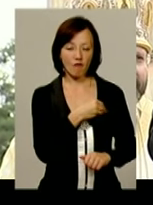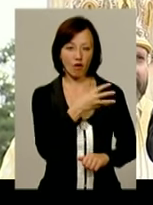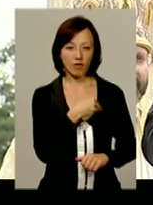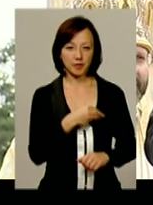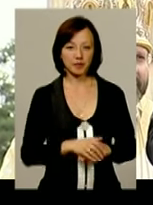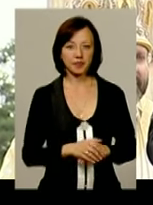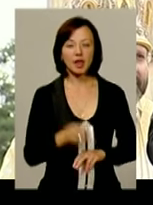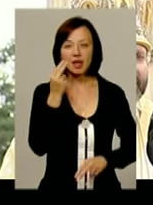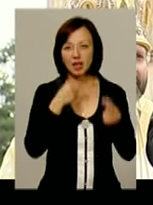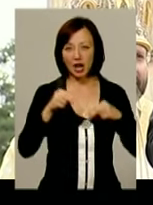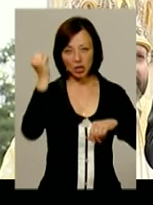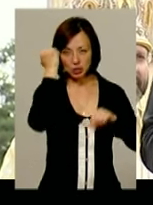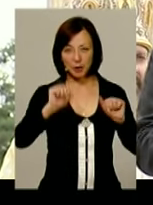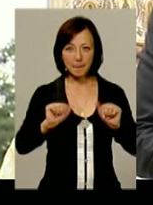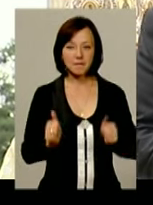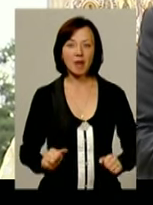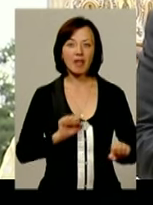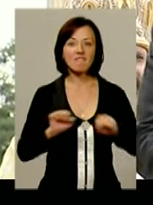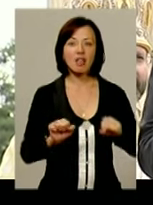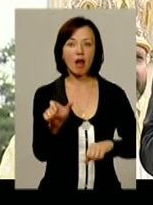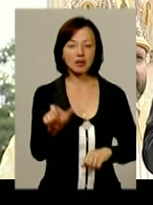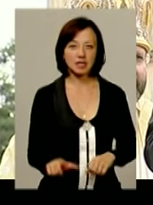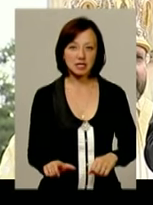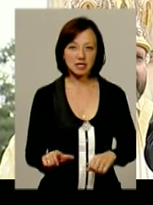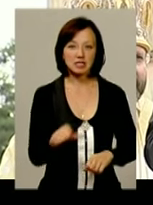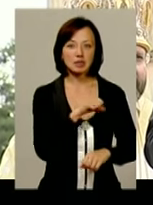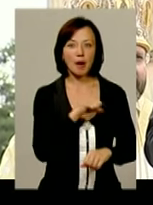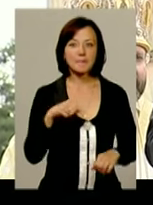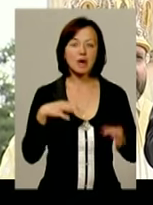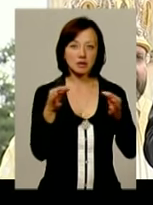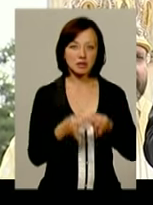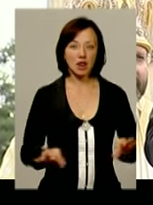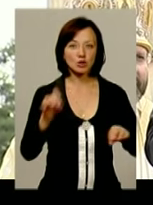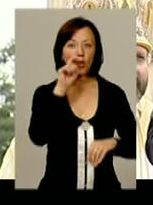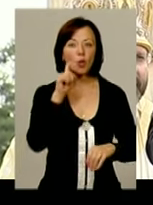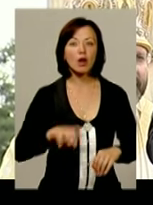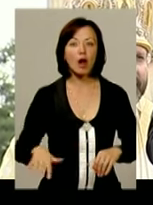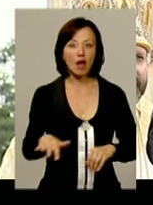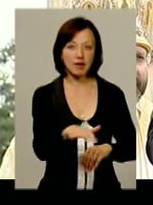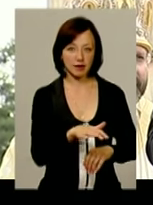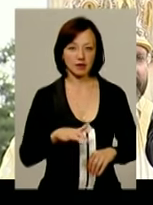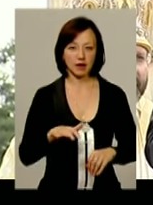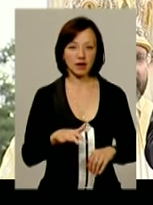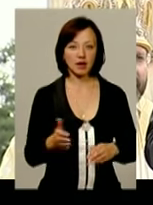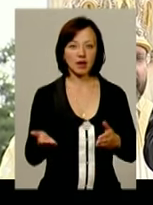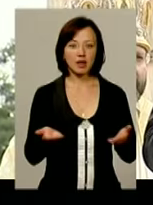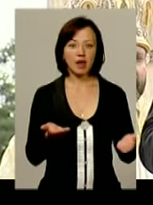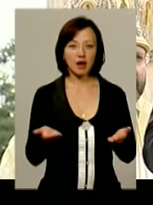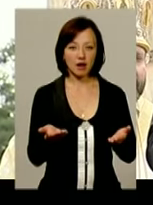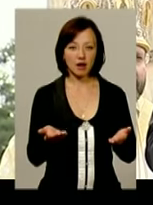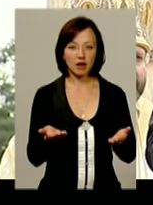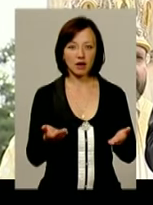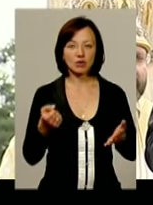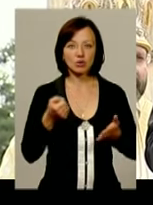Та найкращий пам'ятник владиці – сама незалежна Україна, яка крокує до родини